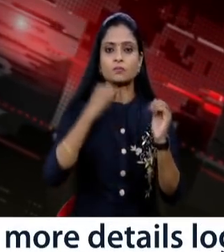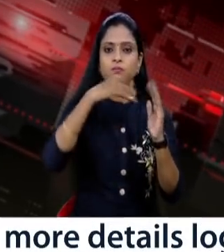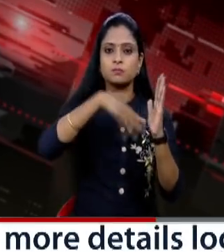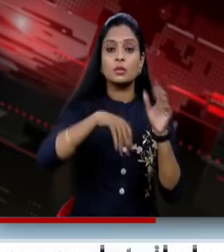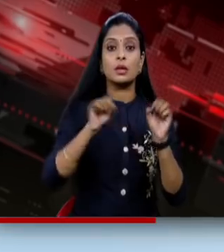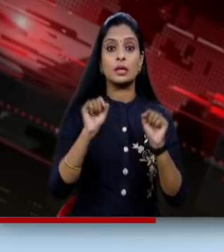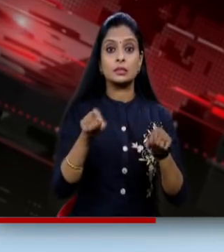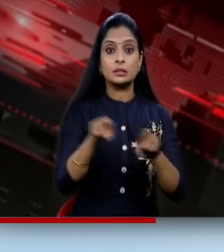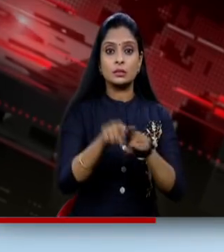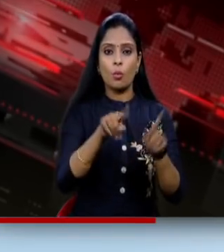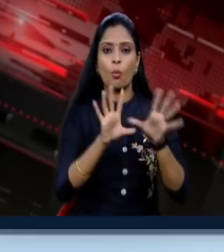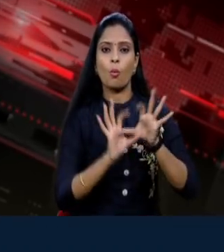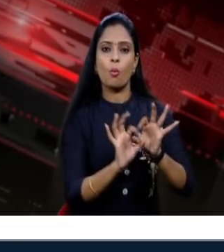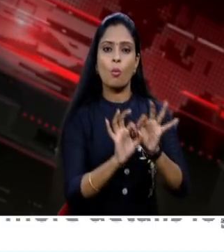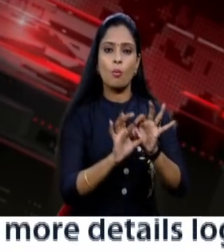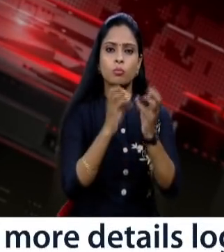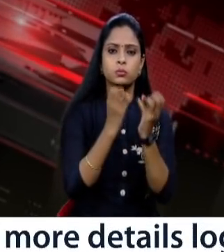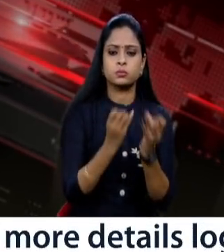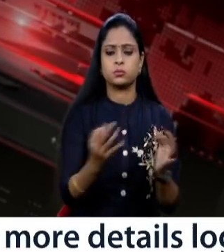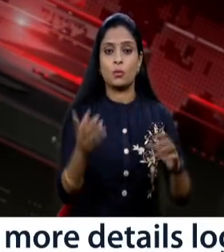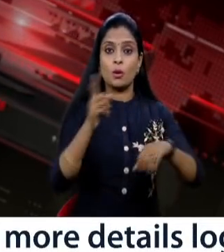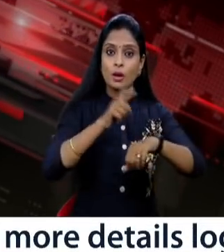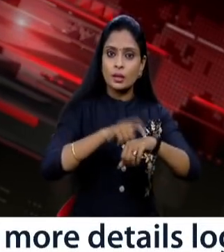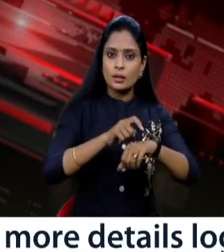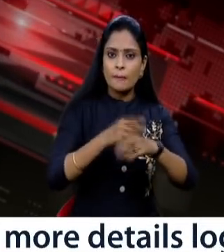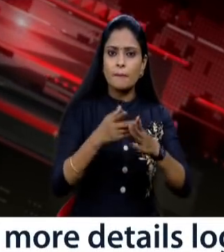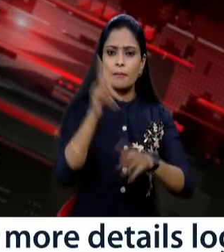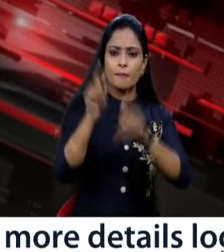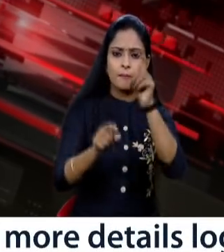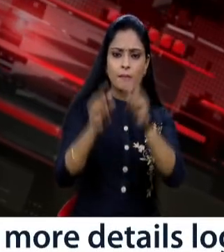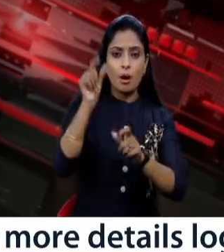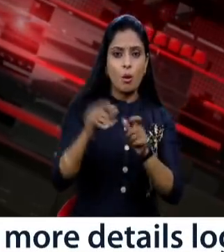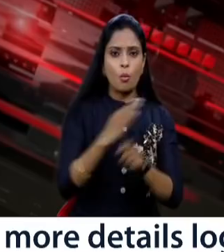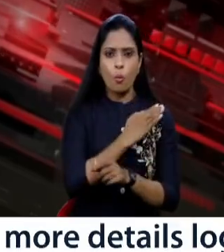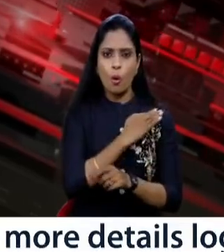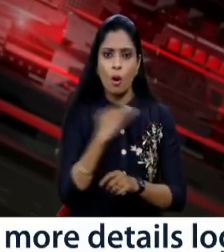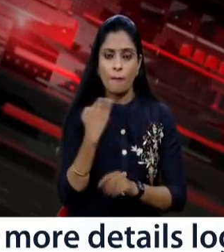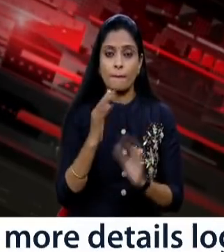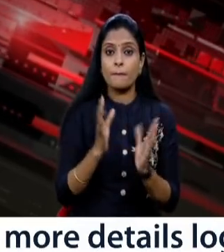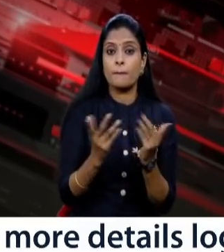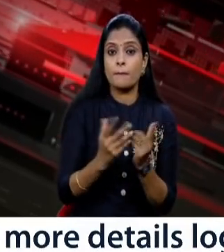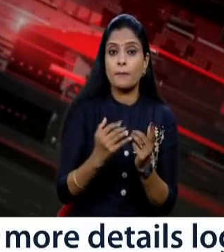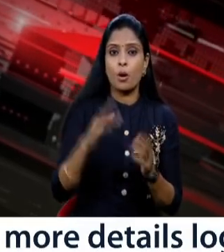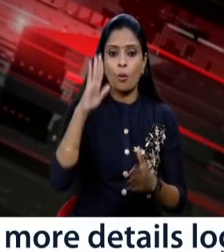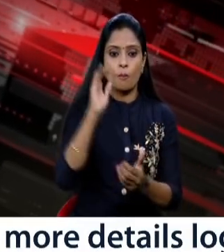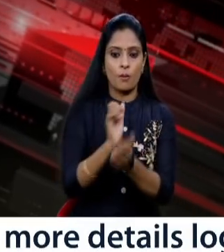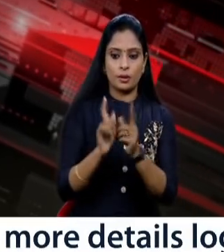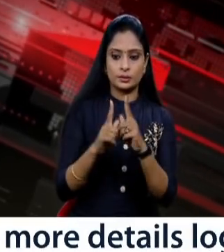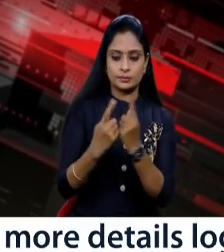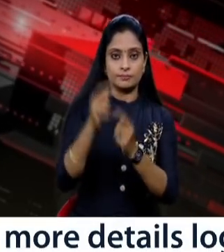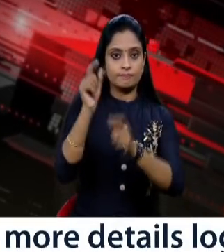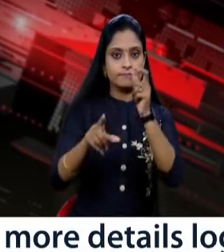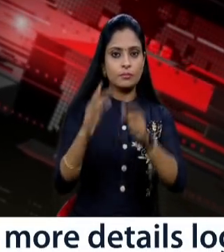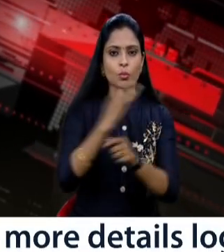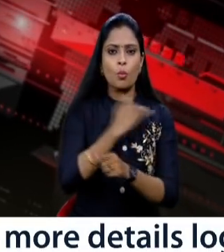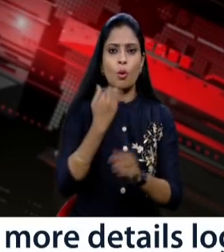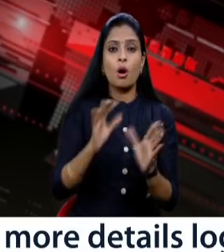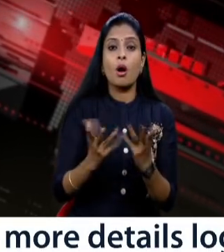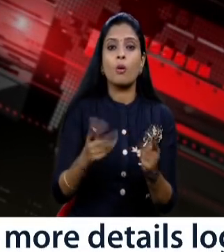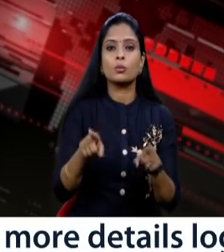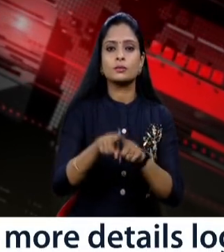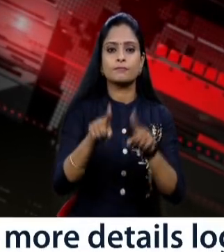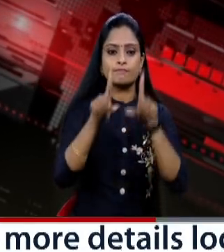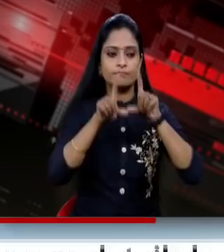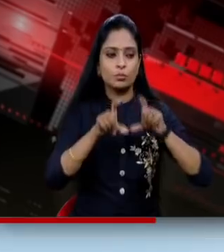ബന്ധപ്പെട്ട് ഒരുപാട് സമയം എങ്ങനെ ഈ ആളുകളെ കൊല്ലാം, അന്വേഷണ ഉദ്യോഗസ്ഥരെ കൊല്ലാം എന്നത് സംബന്ധിച്ചുള്ള വ്യക്തമായ ഗൂഢാലോചനയാണ്